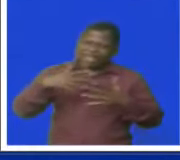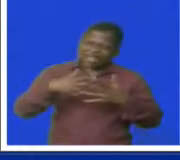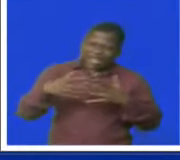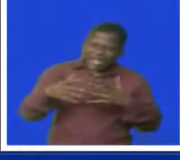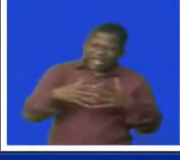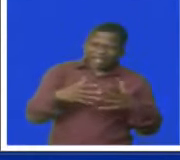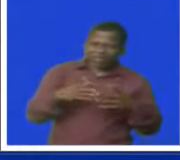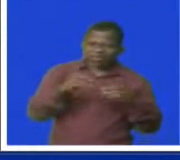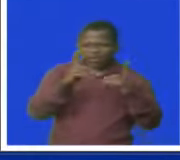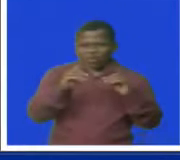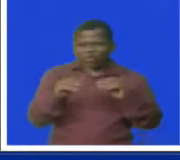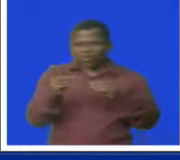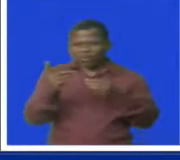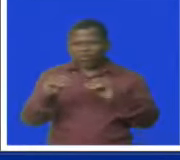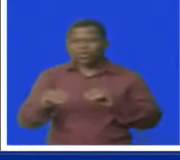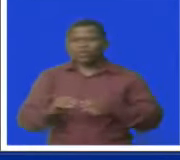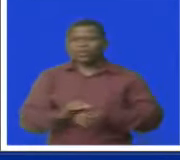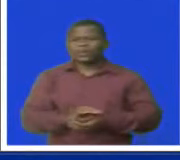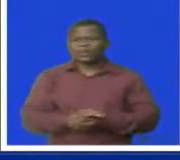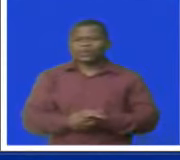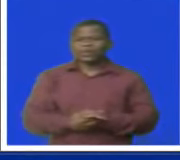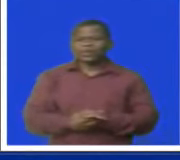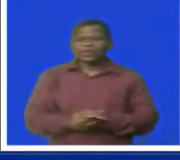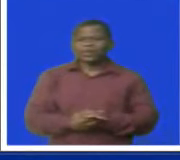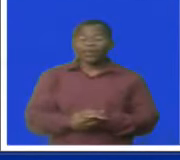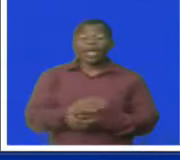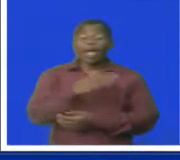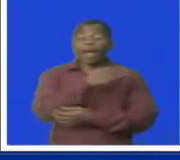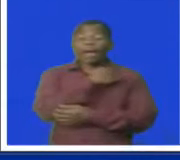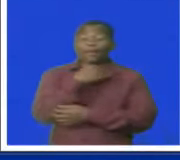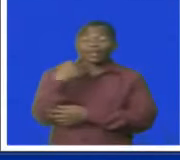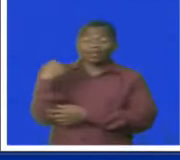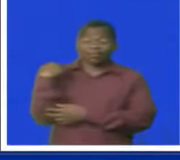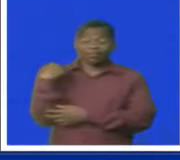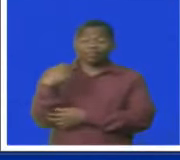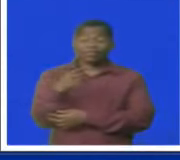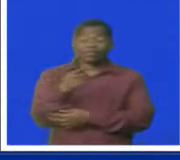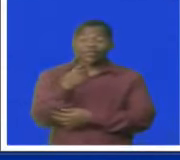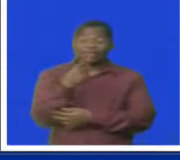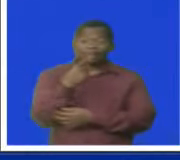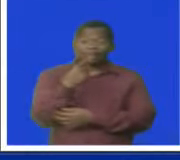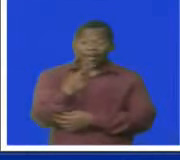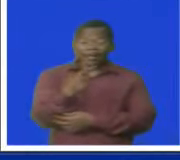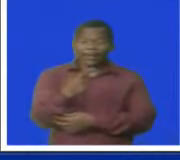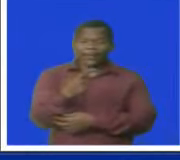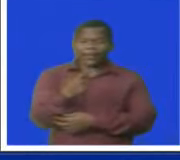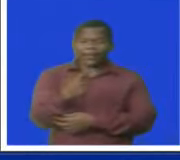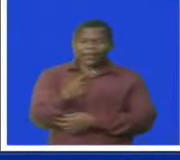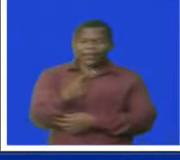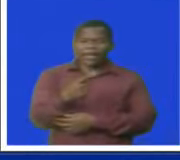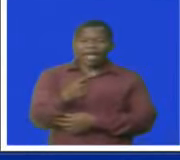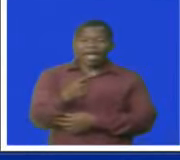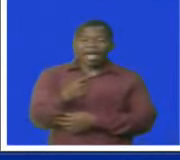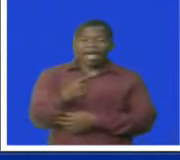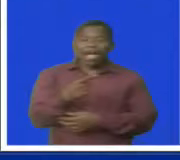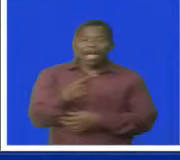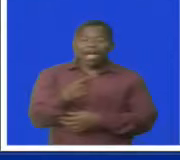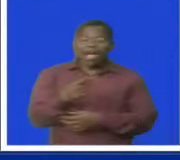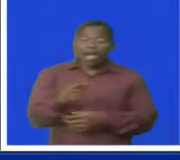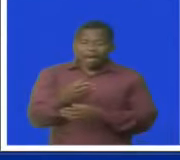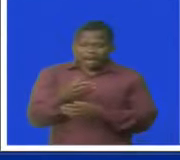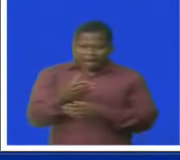ithi imihlangano yalabathinzekako eTindzabeni tekuguquguquka kwesimo selitulu iyaseyita kutheni kulandzeleleka umsebenzi